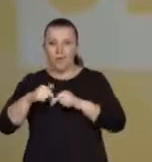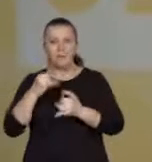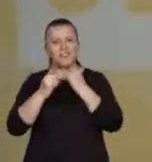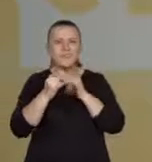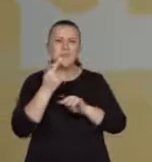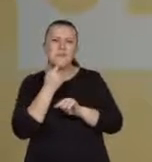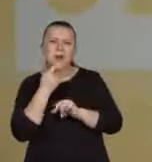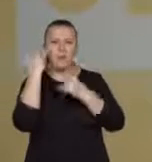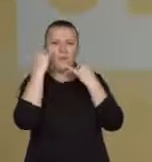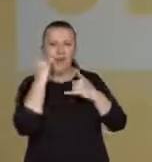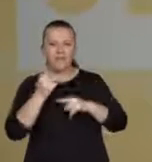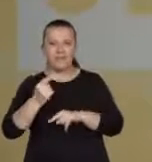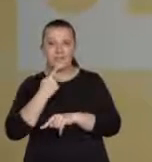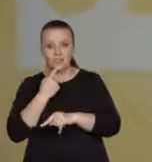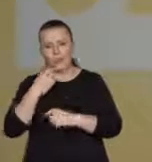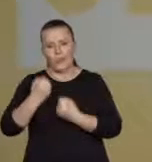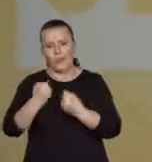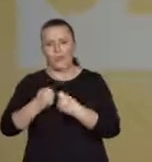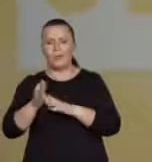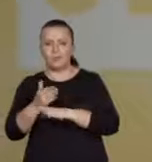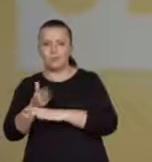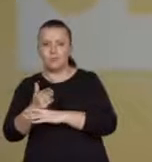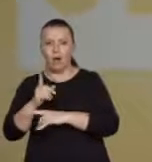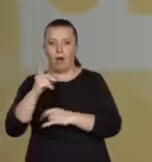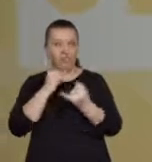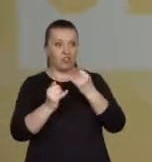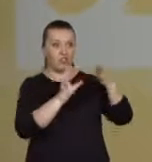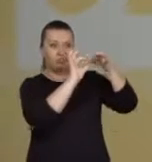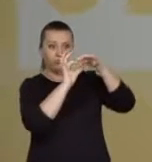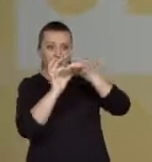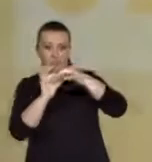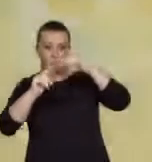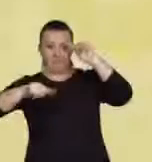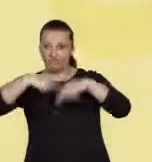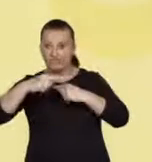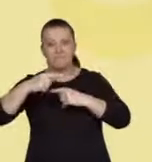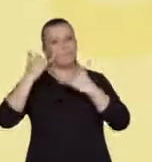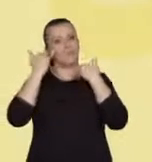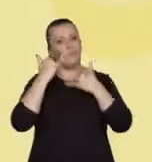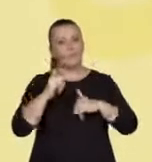pomijać błędów logicznych, np. we wnioskowaniu, wyjaśnianiu czy uzasadnianiu.